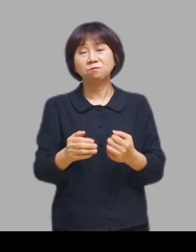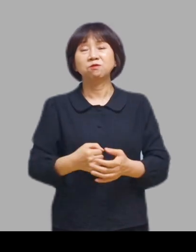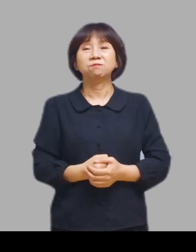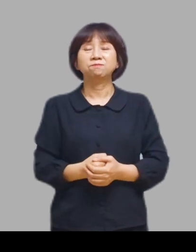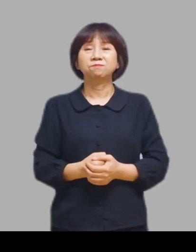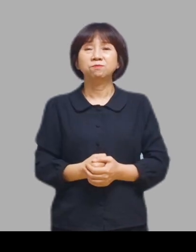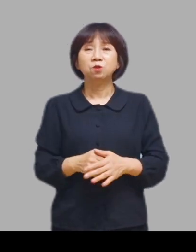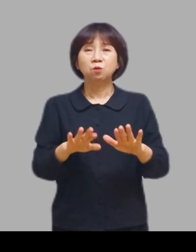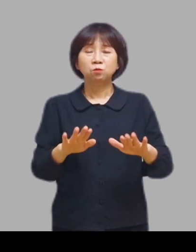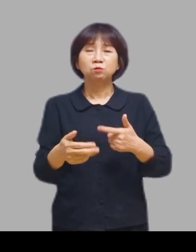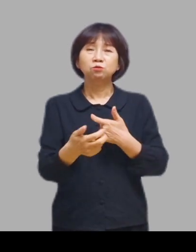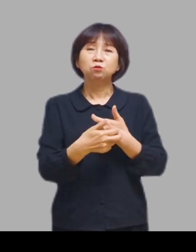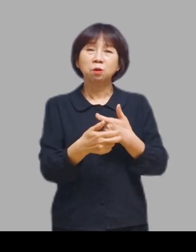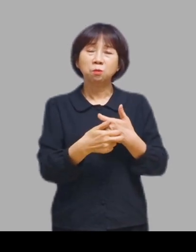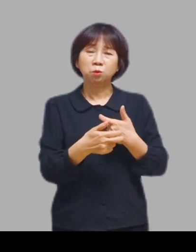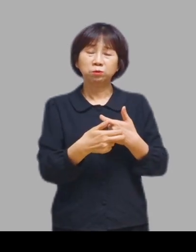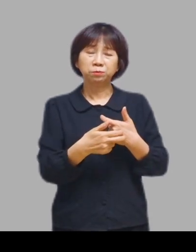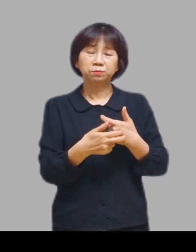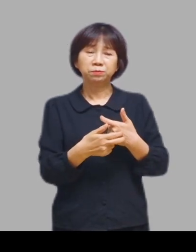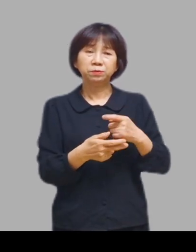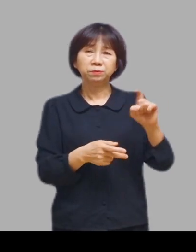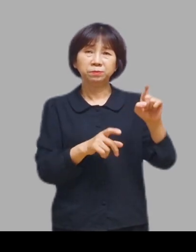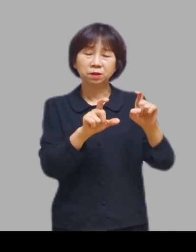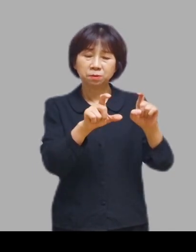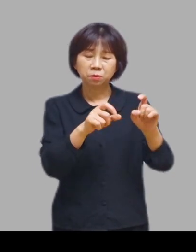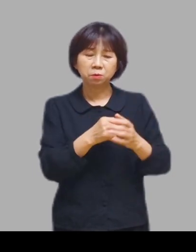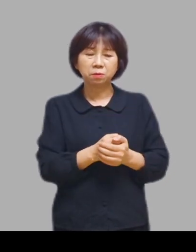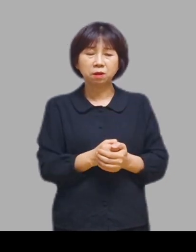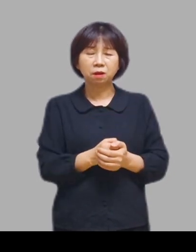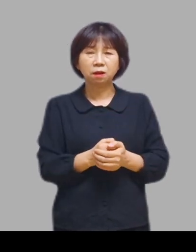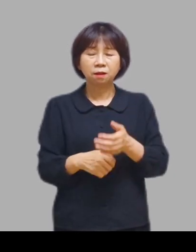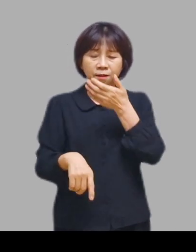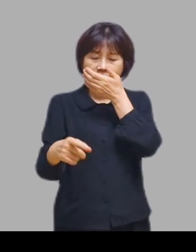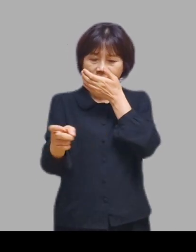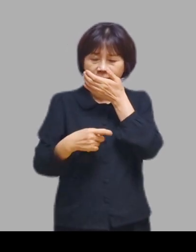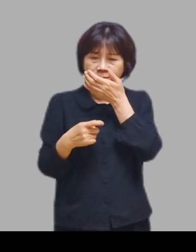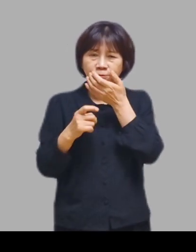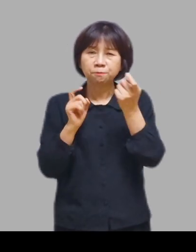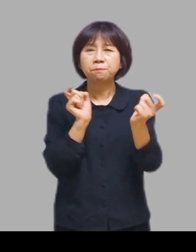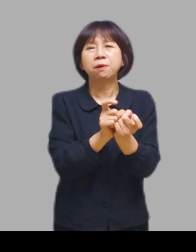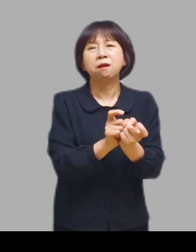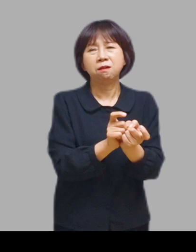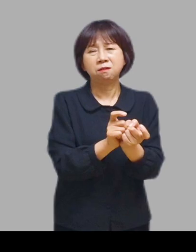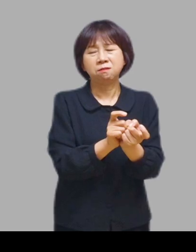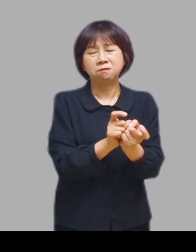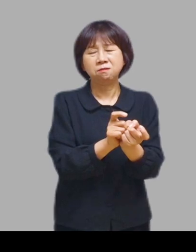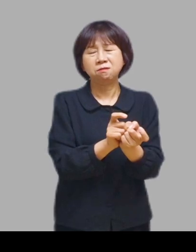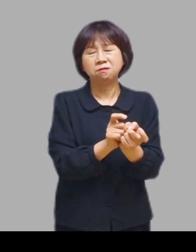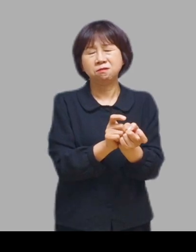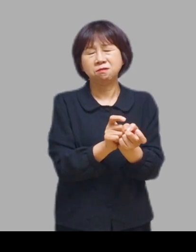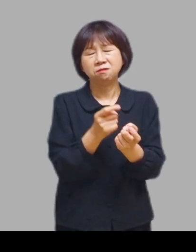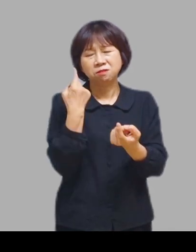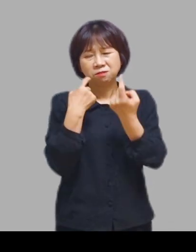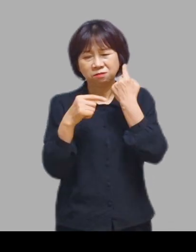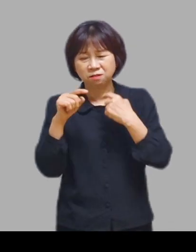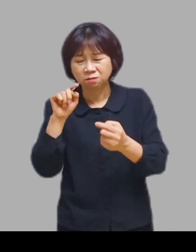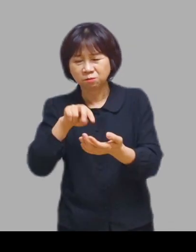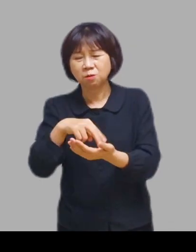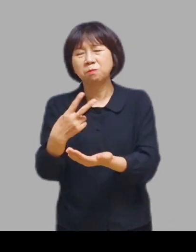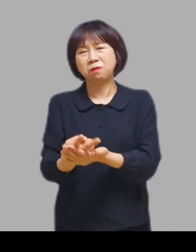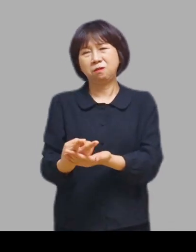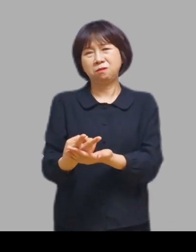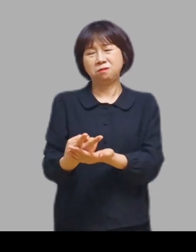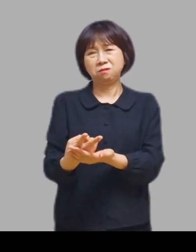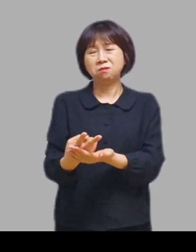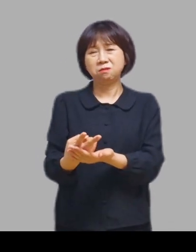등장합니다. 강도를 만나 길가에 쓰러진 사람입니다. 여러 사람이 그 길을 지나가지만 그 사람에게